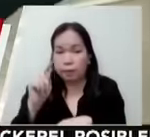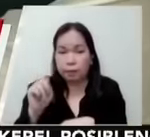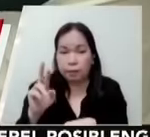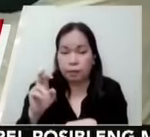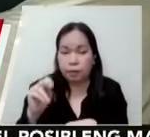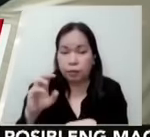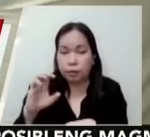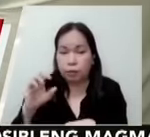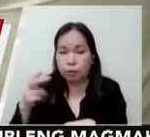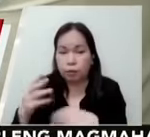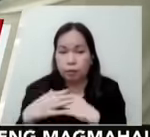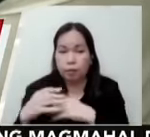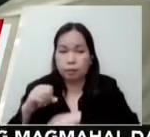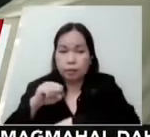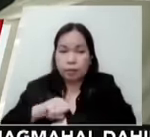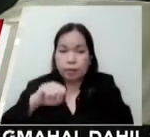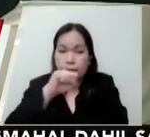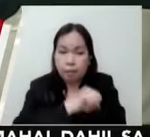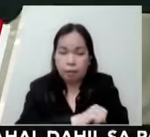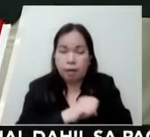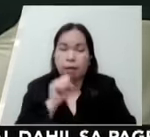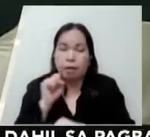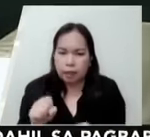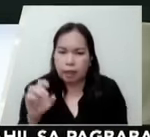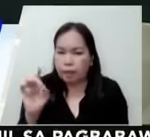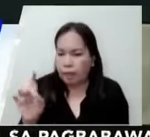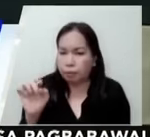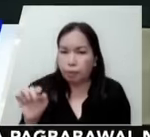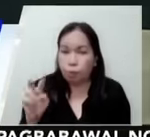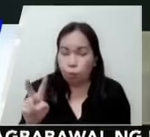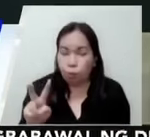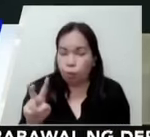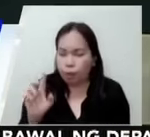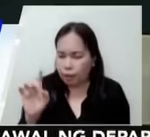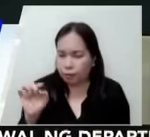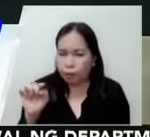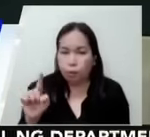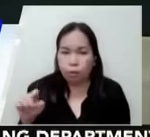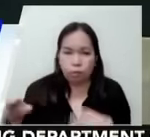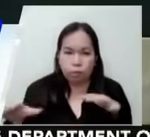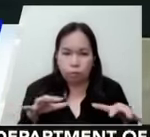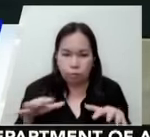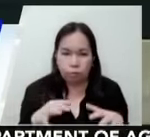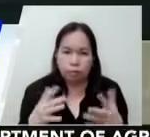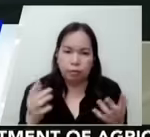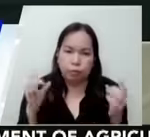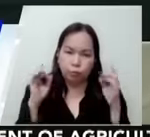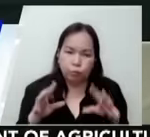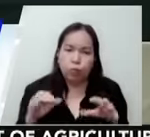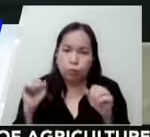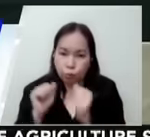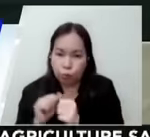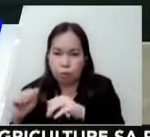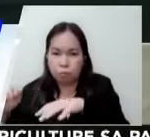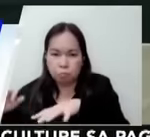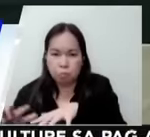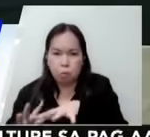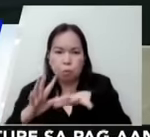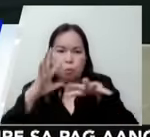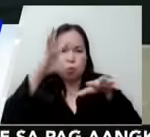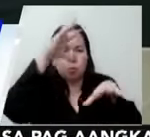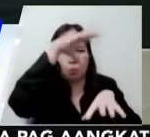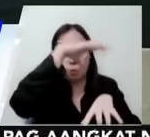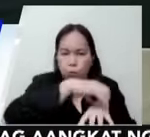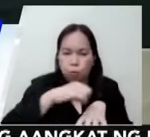of generating 8.1 event. And when that happens, pwedeng mag-generate ng tsunamis as high as 10